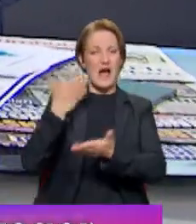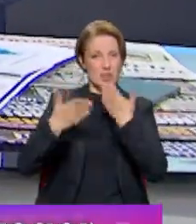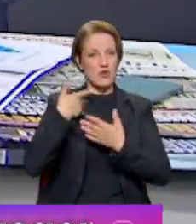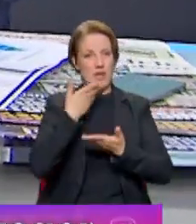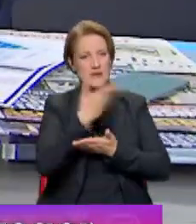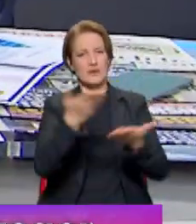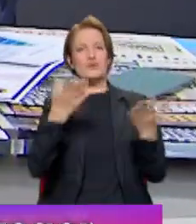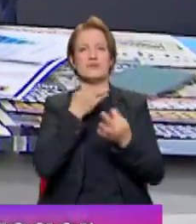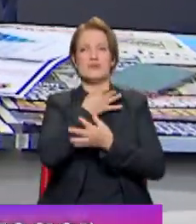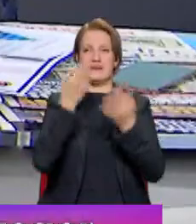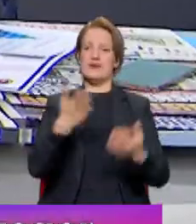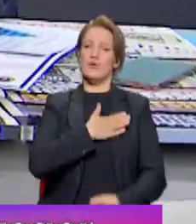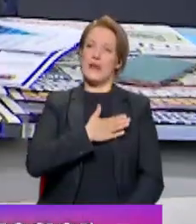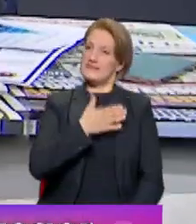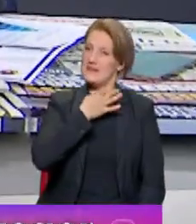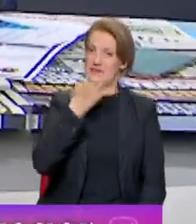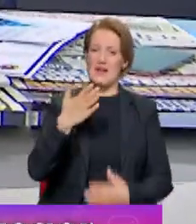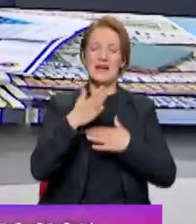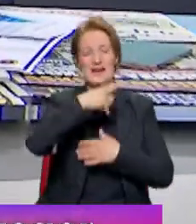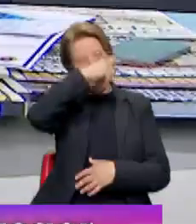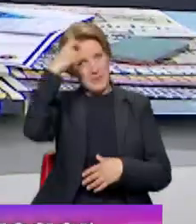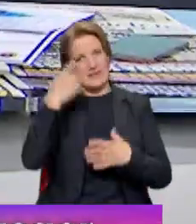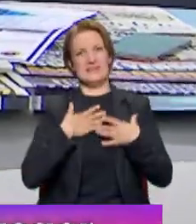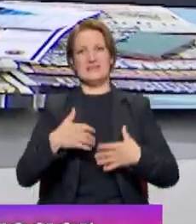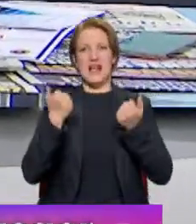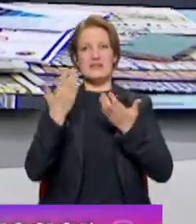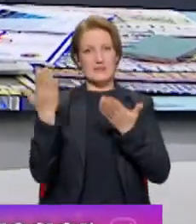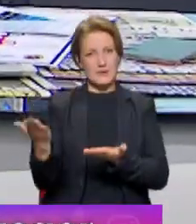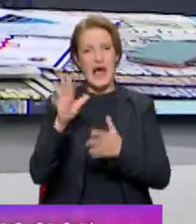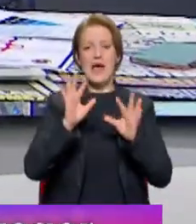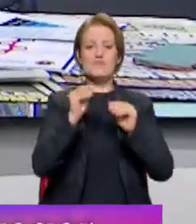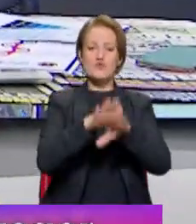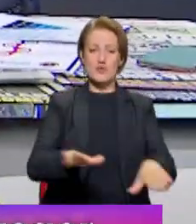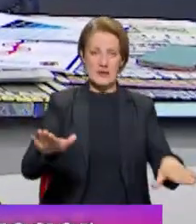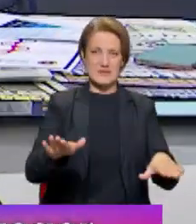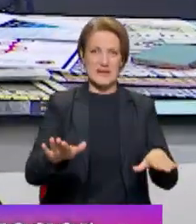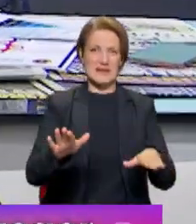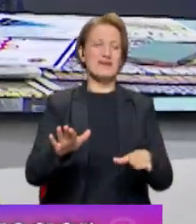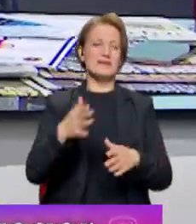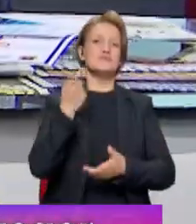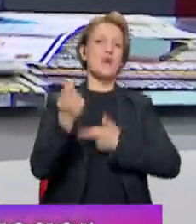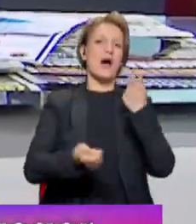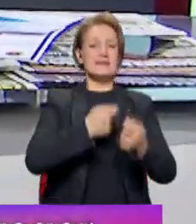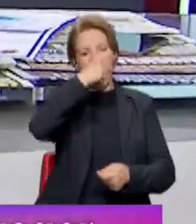Çünkü çok sağ olun Yüreğinize sağlık Emeğinize sağlık hem Burası için hem de çocuklarımıza sarf ettiğiniz emek için